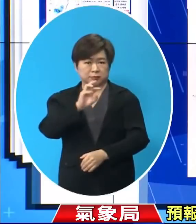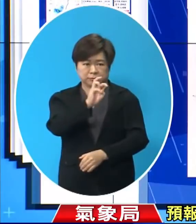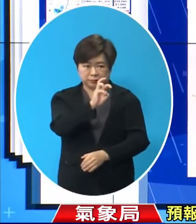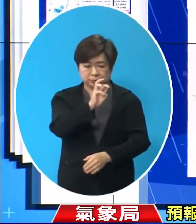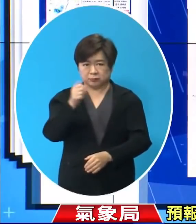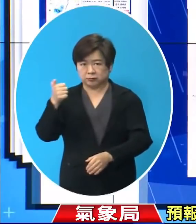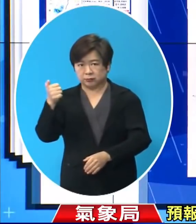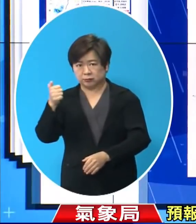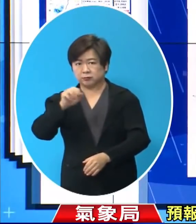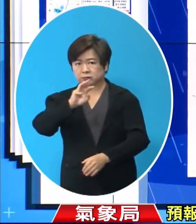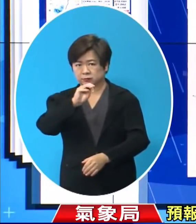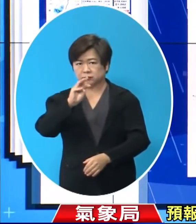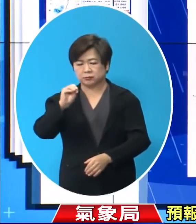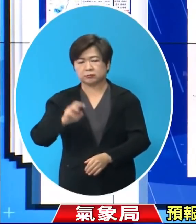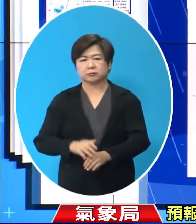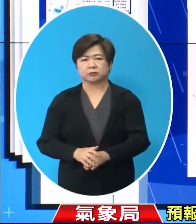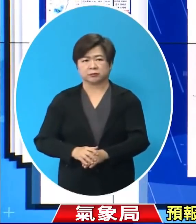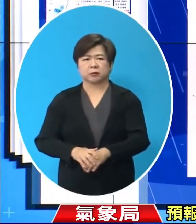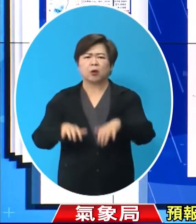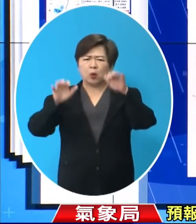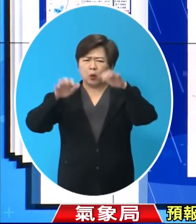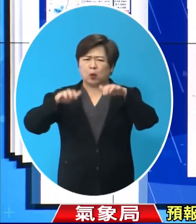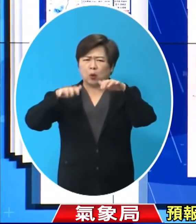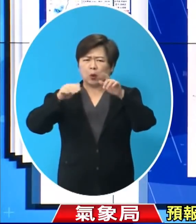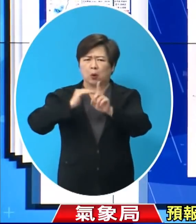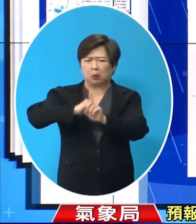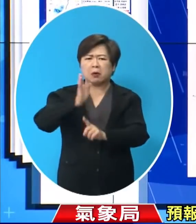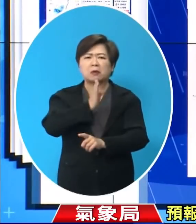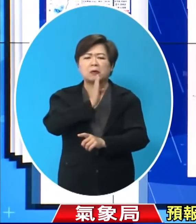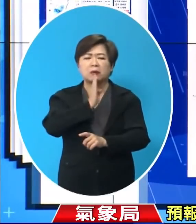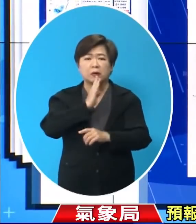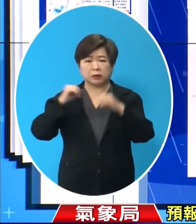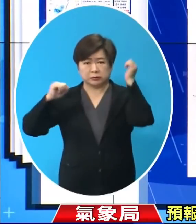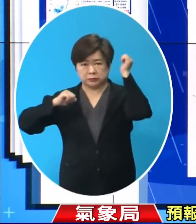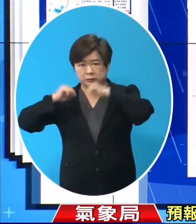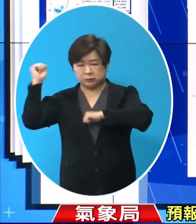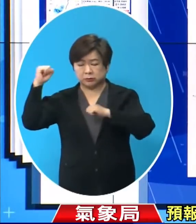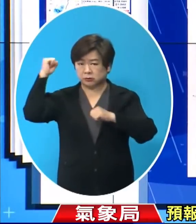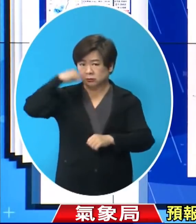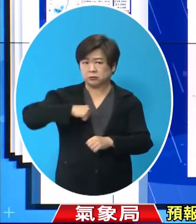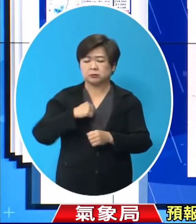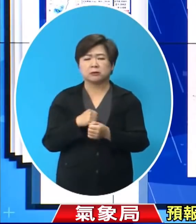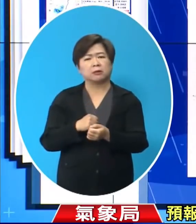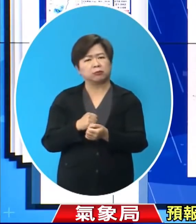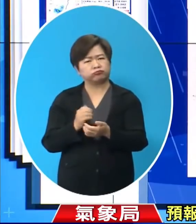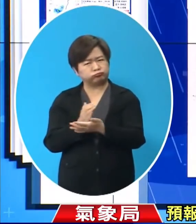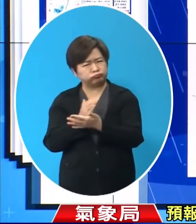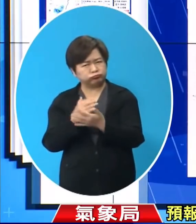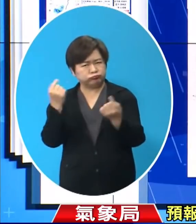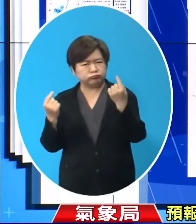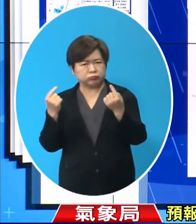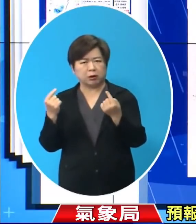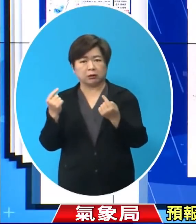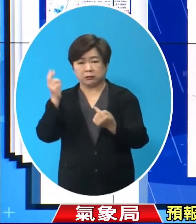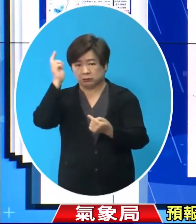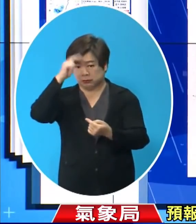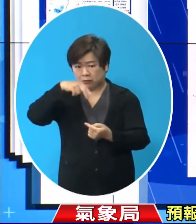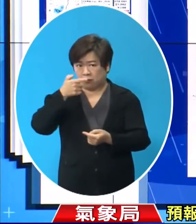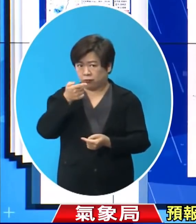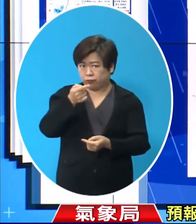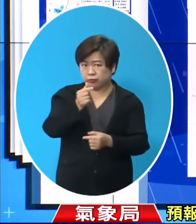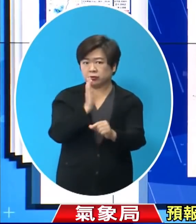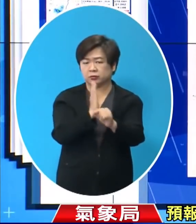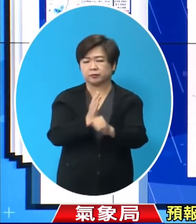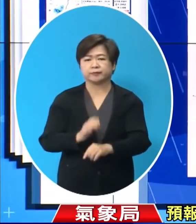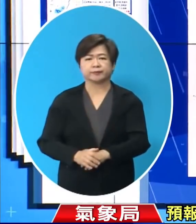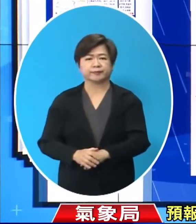间，虽然雨量上还是蛮大的，不过和今天清晨到上午相比，降雨呢有明显缓和的情形。